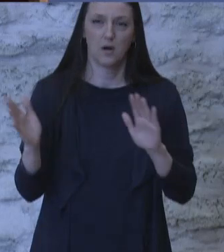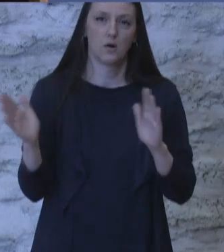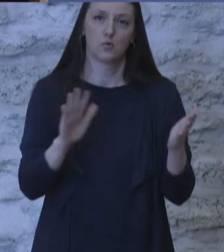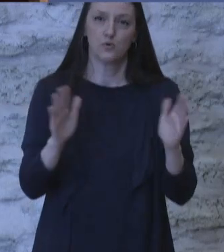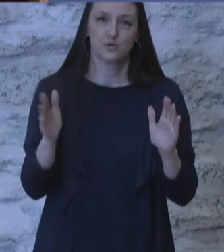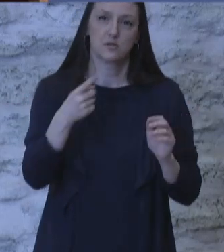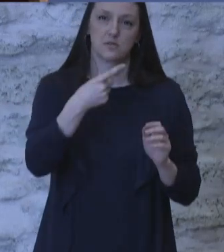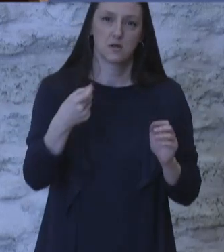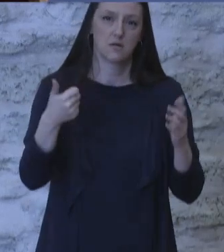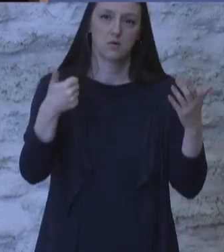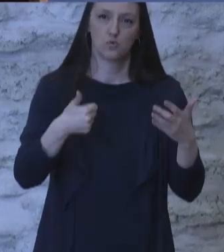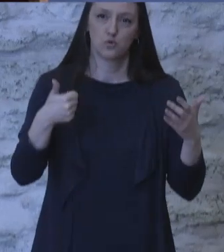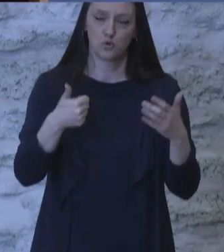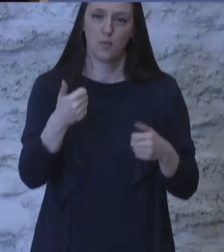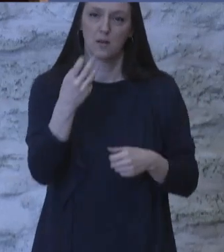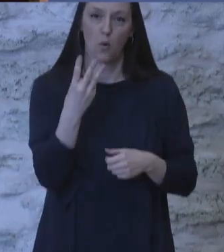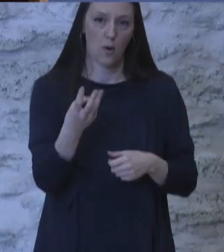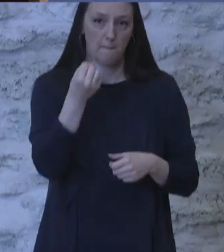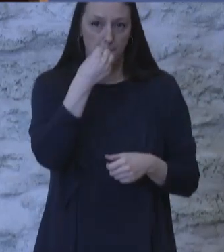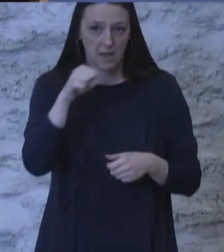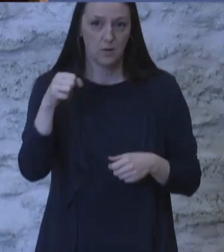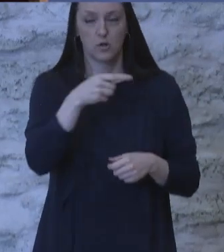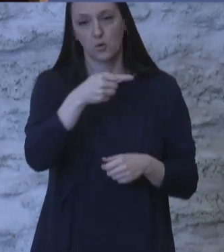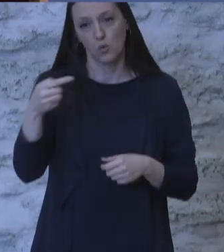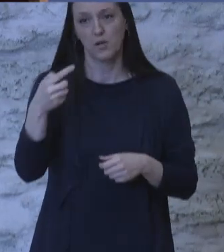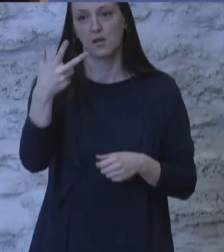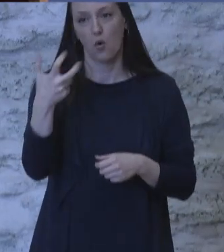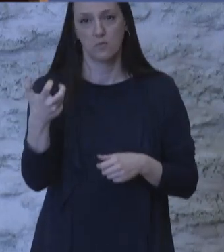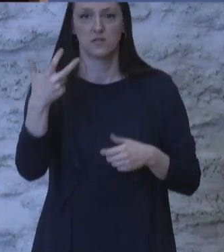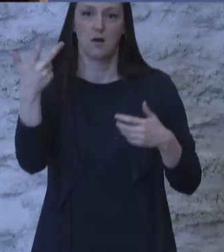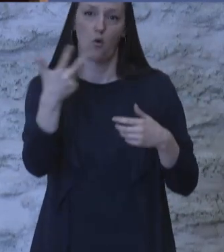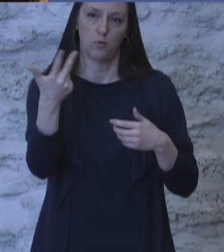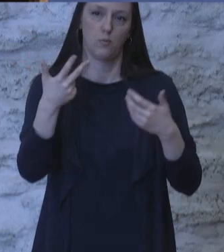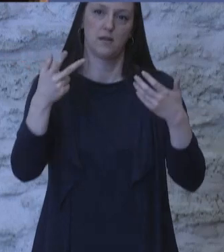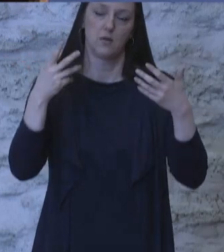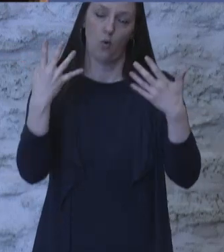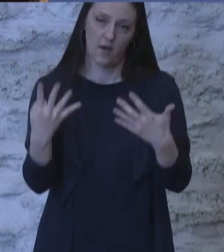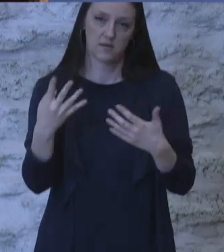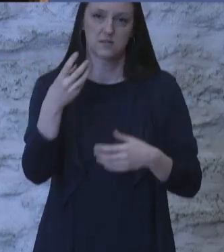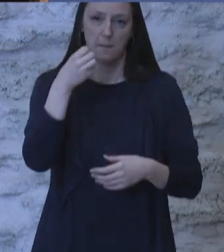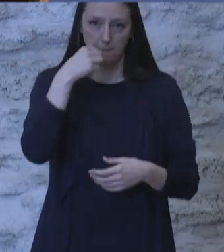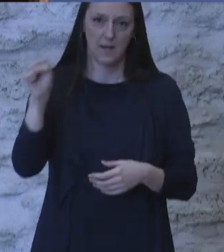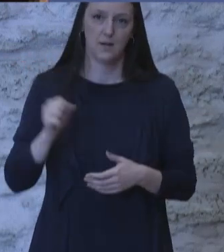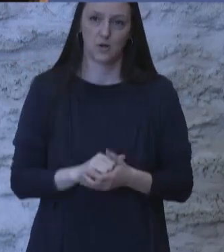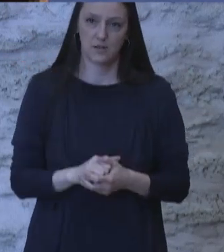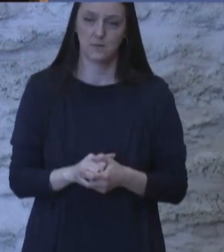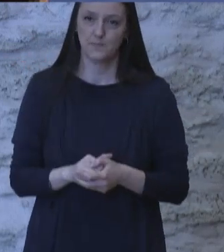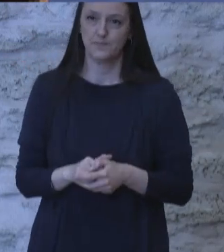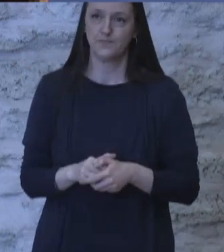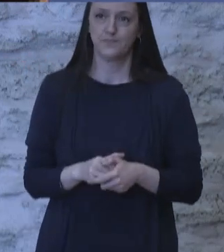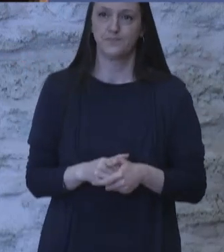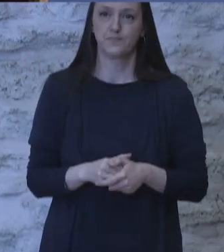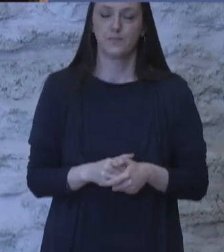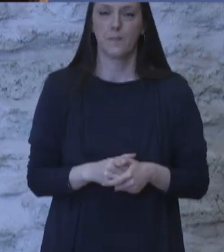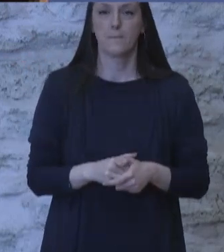163 miljonit kuni 339 miljonit. Nüüd kui